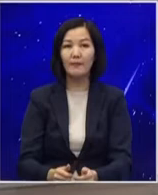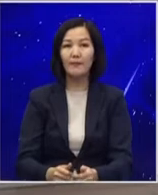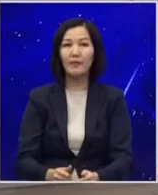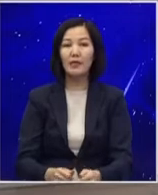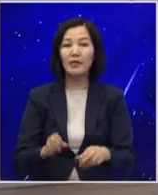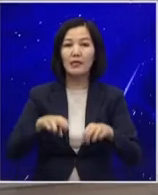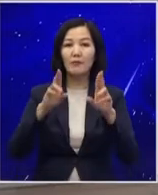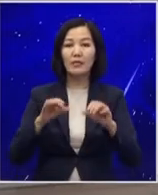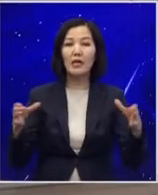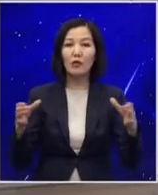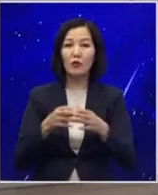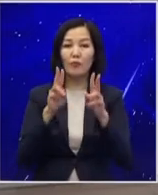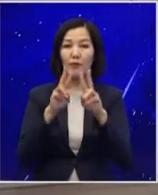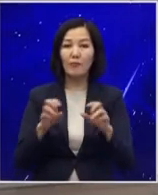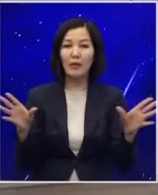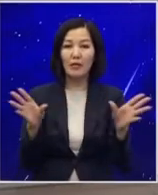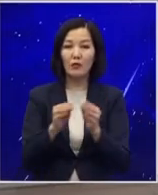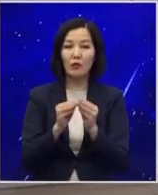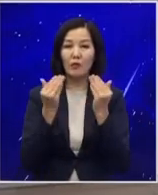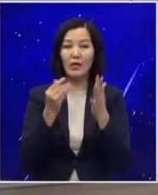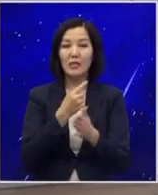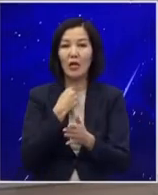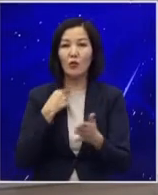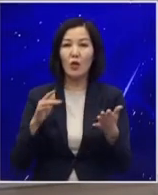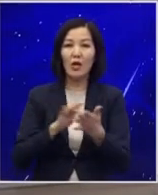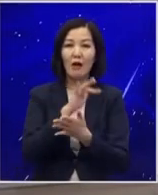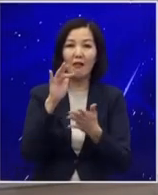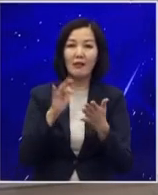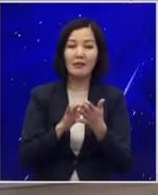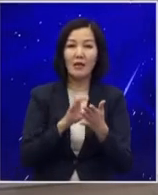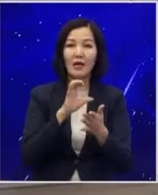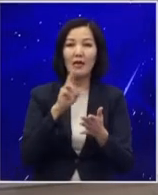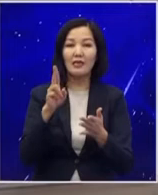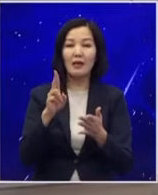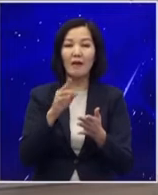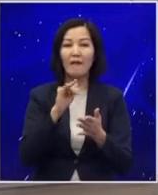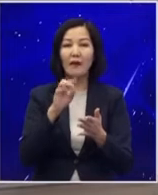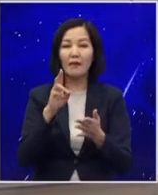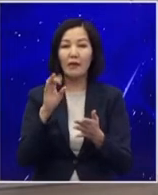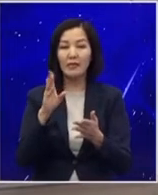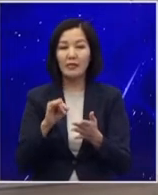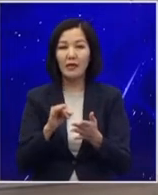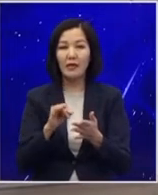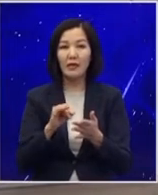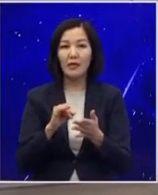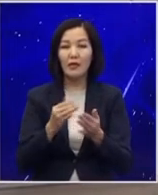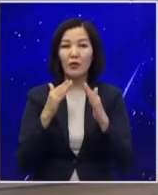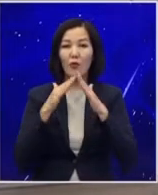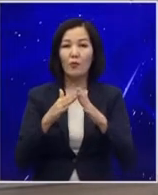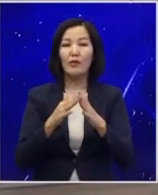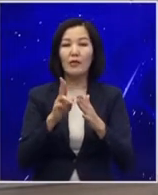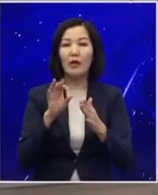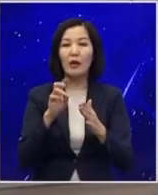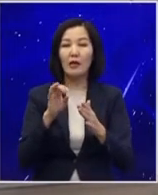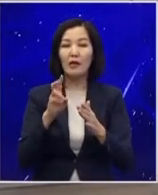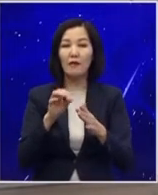мониторинг топтармен бірлесе отырып, қазіргі таңда Талдықорған қаласында СК фармация тоу медин қоймаларында қазіргізде